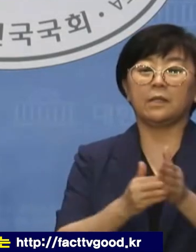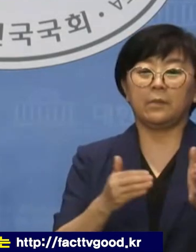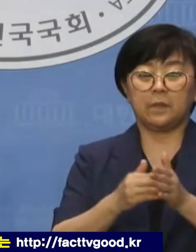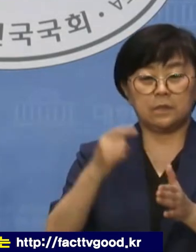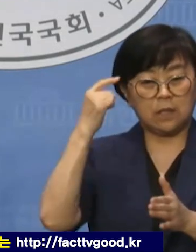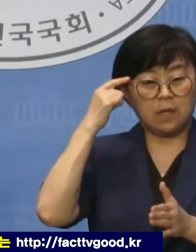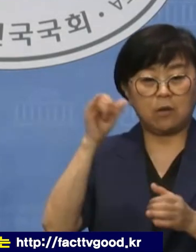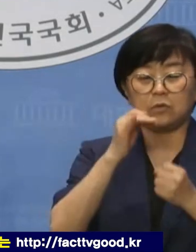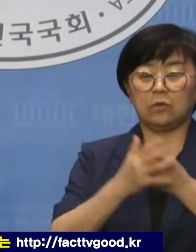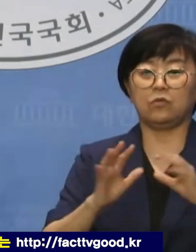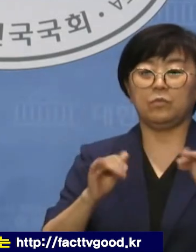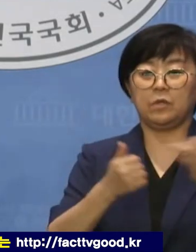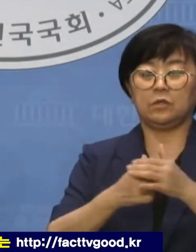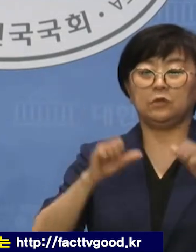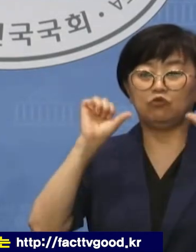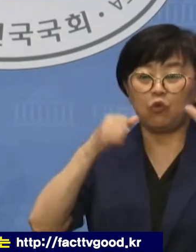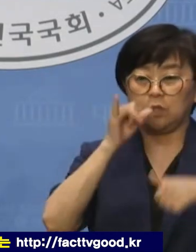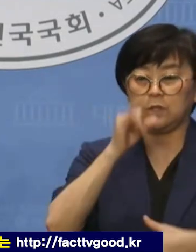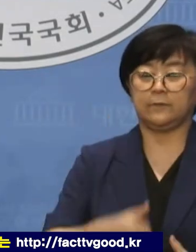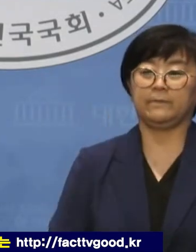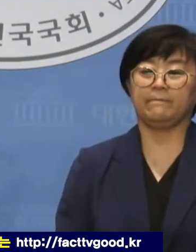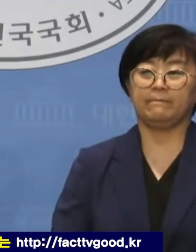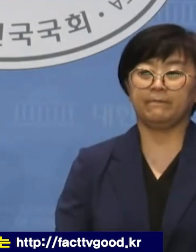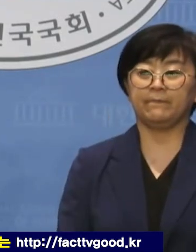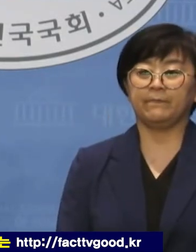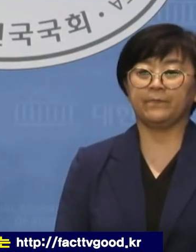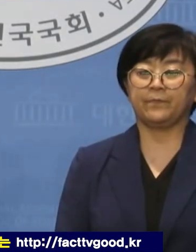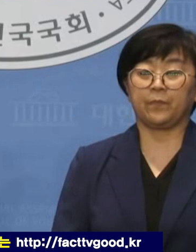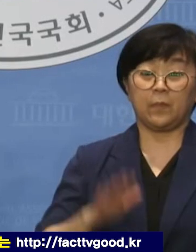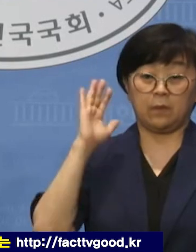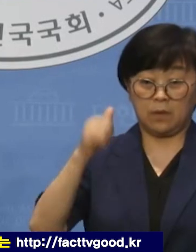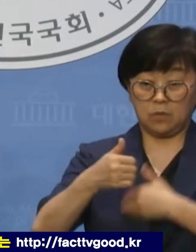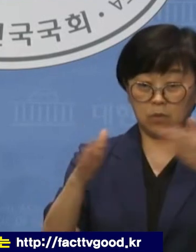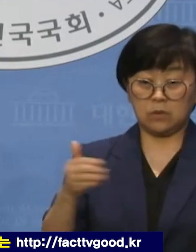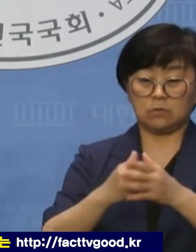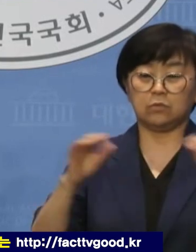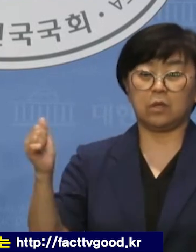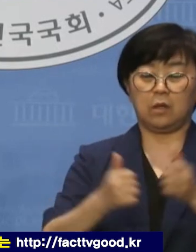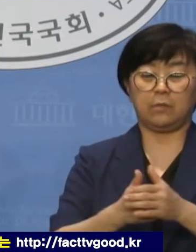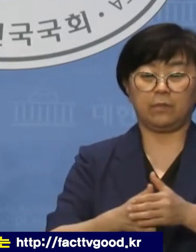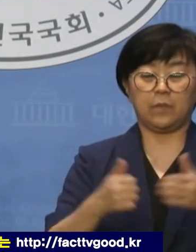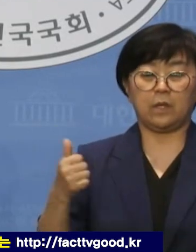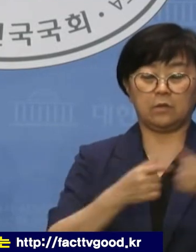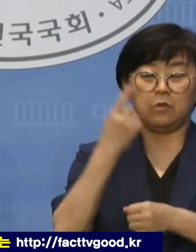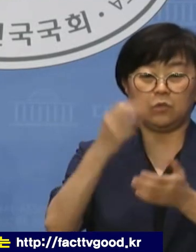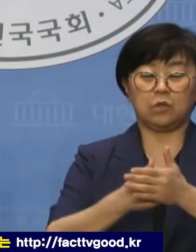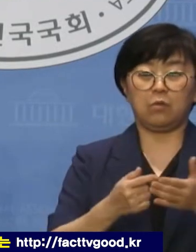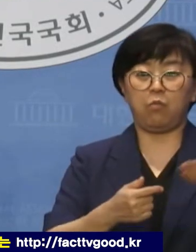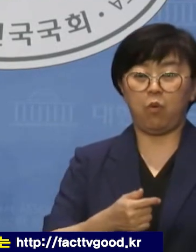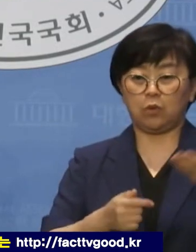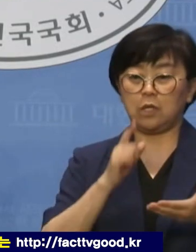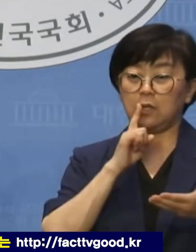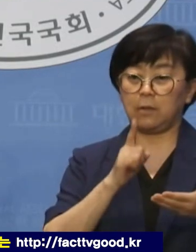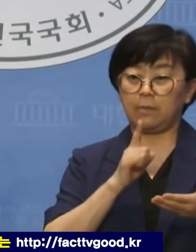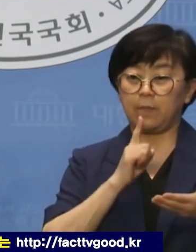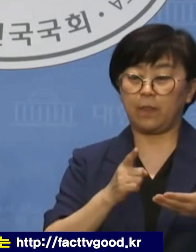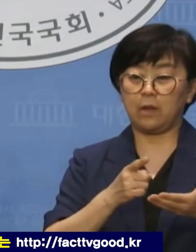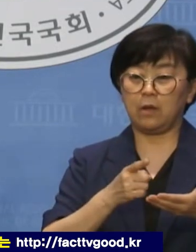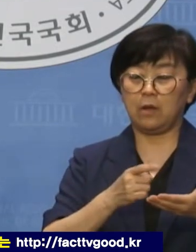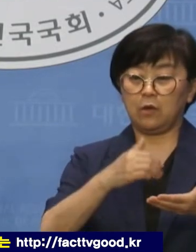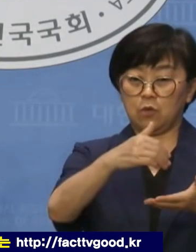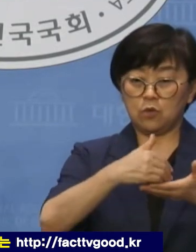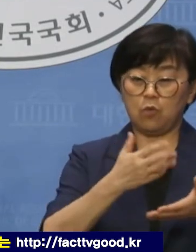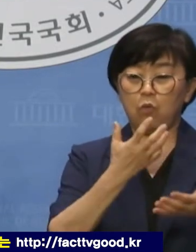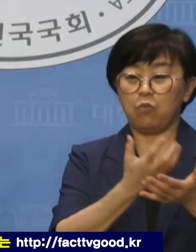된다는 심산으로 국민을 우롱했습니다. 대통령실이 국회에 인사청문 보고서를 보내달라는